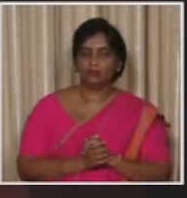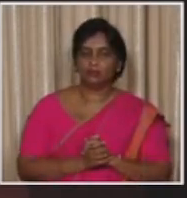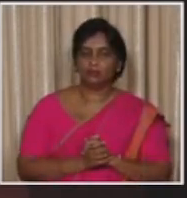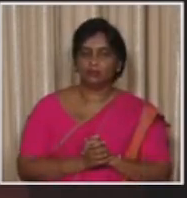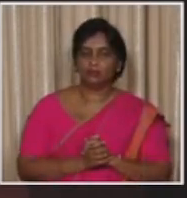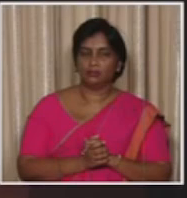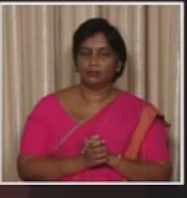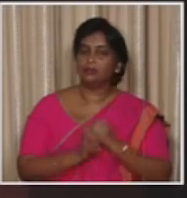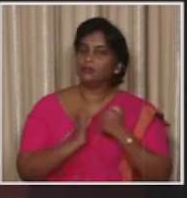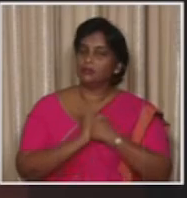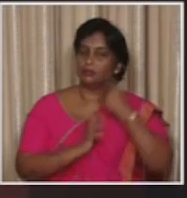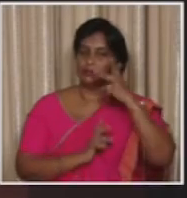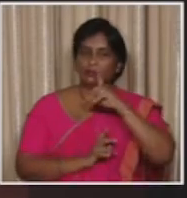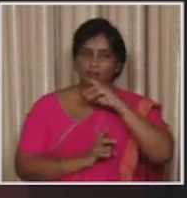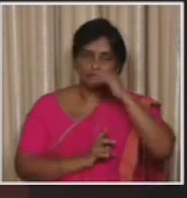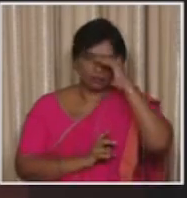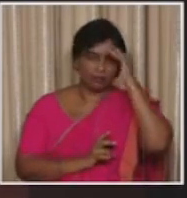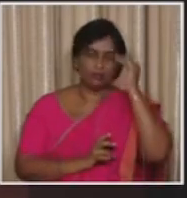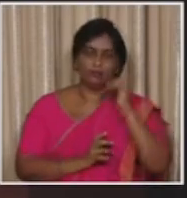ගරු නියෝජ්‍ය කතානායකතුමනි,